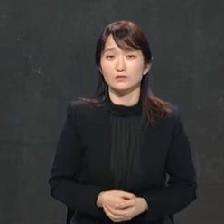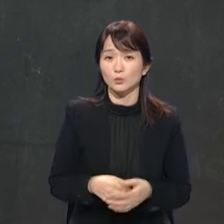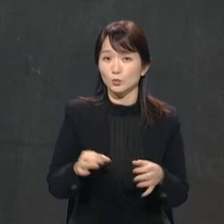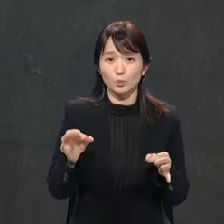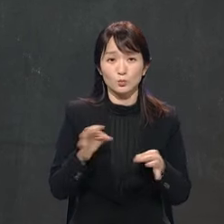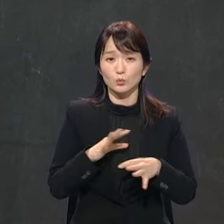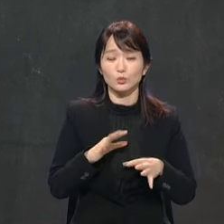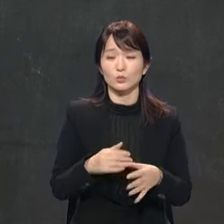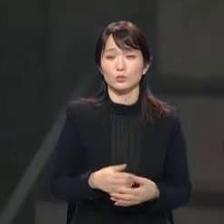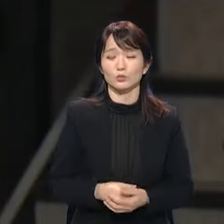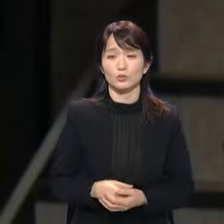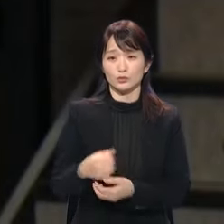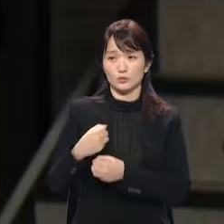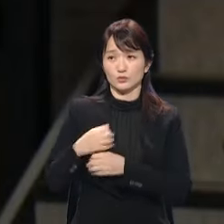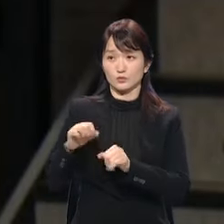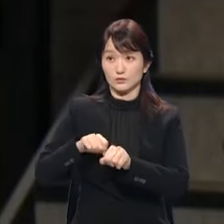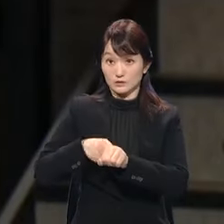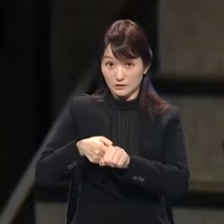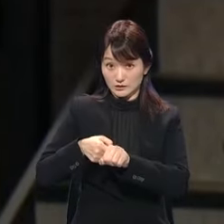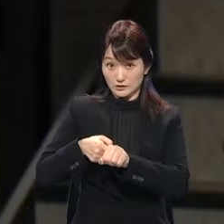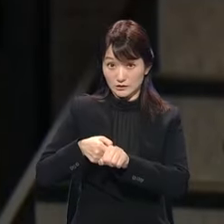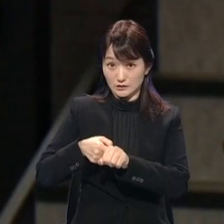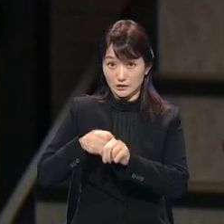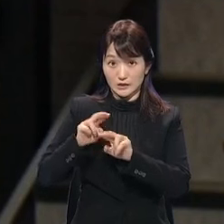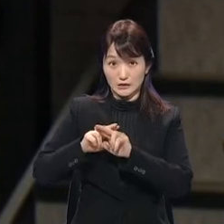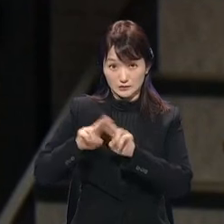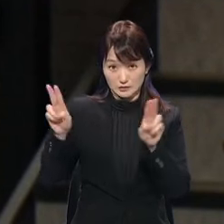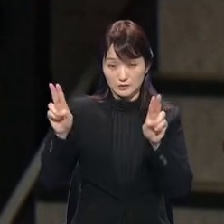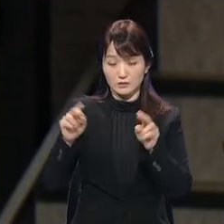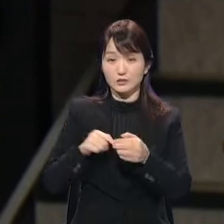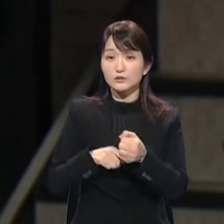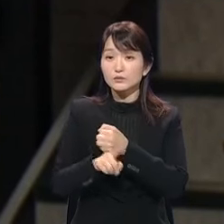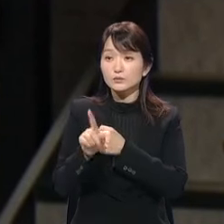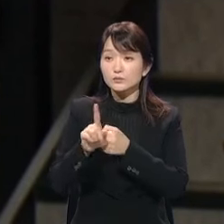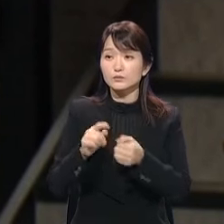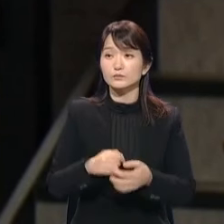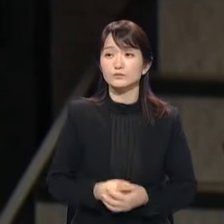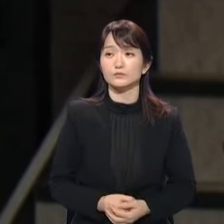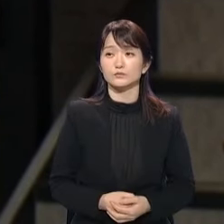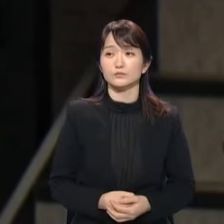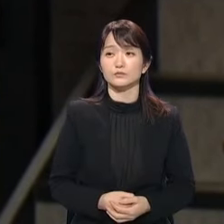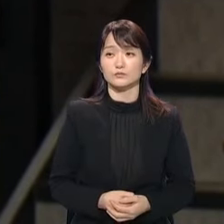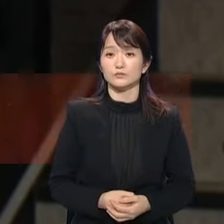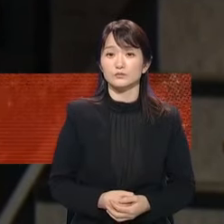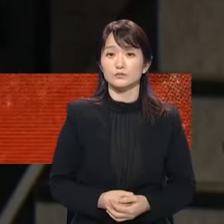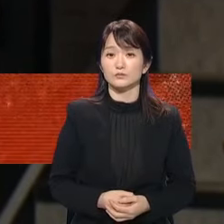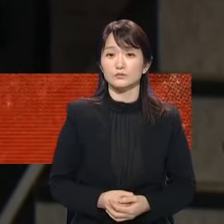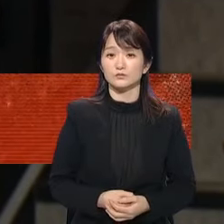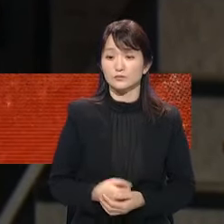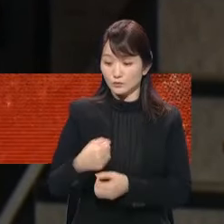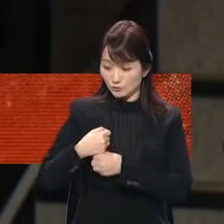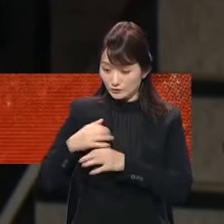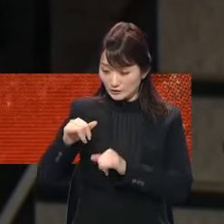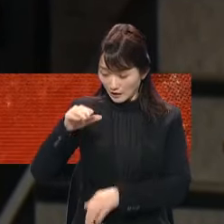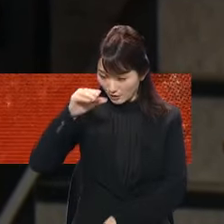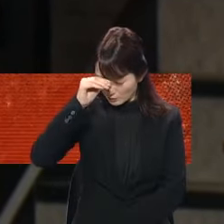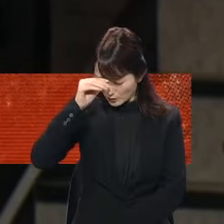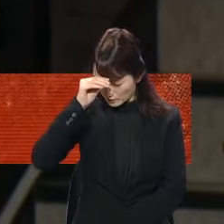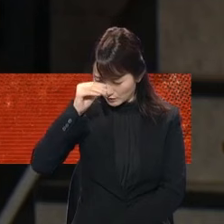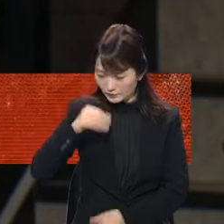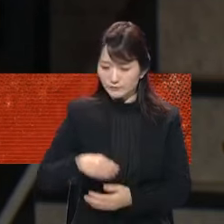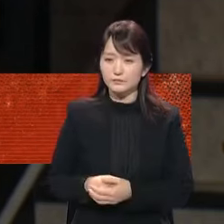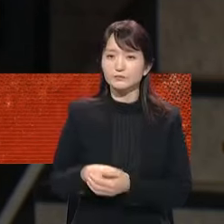놀랍게도 군인 징계 취소가 나왔습니다 근데 그 이유는 지금 보셨듯이 모범 군인이어서 그래요이